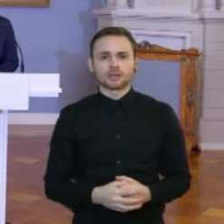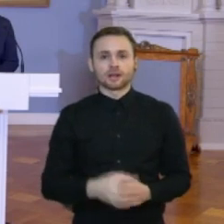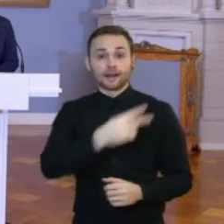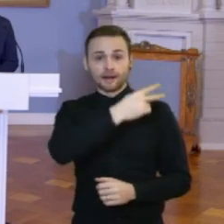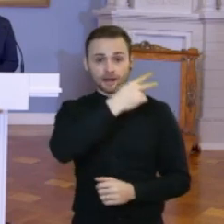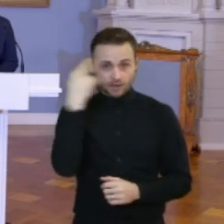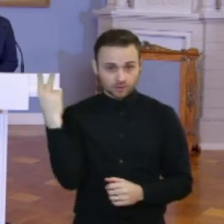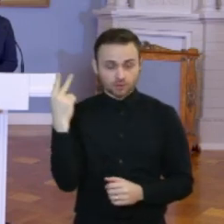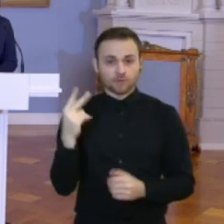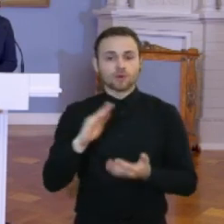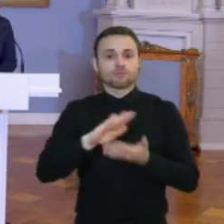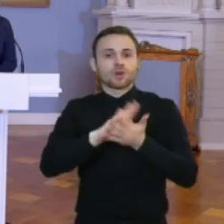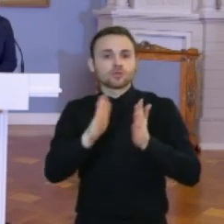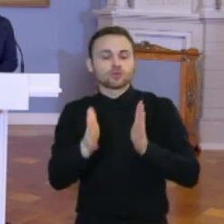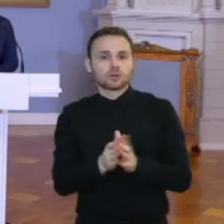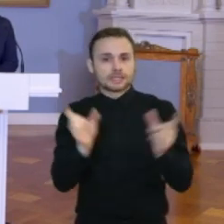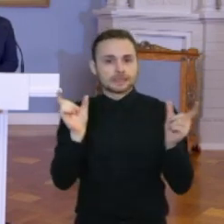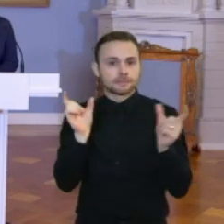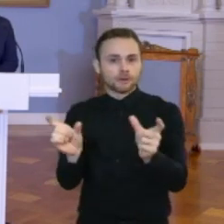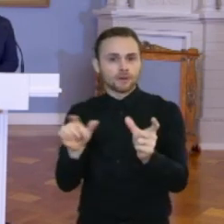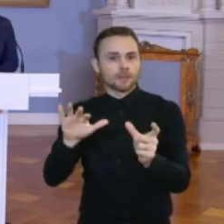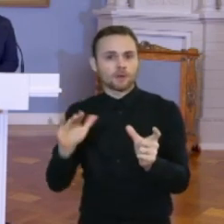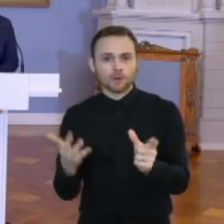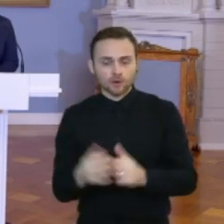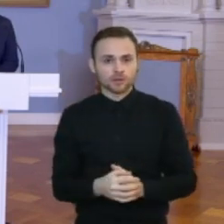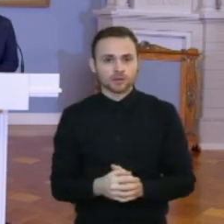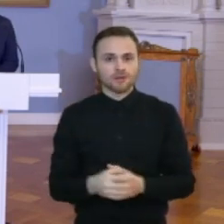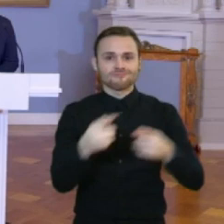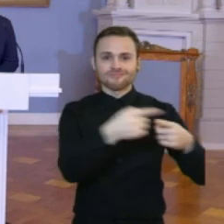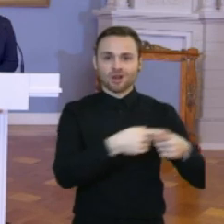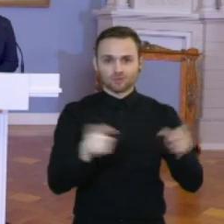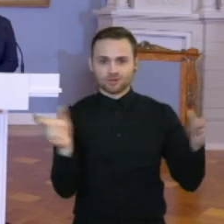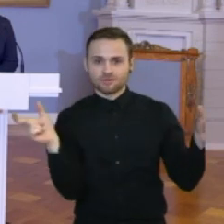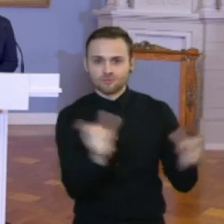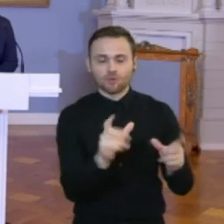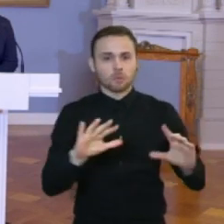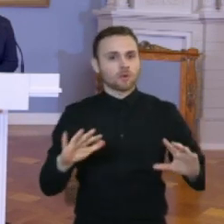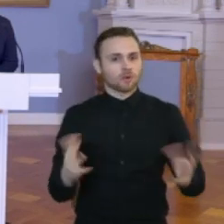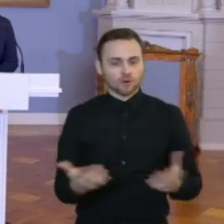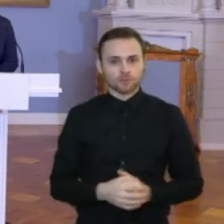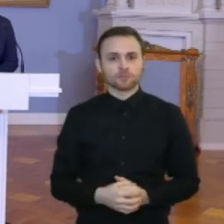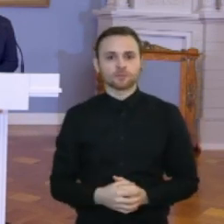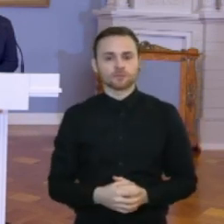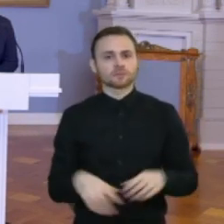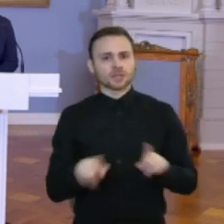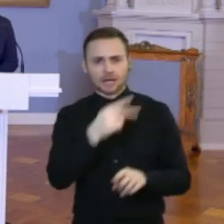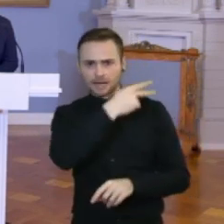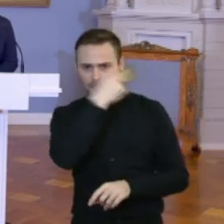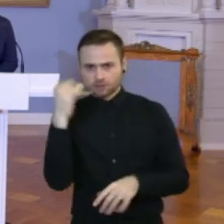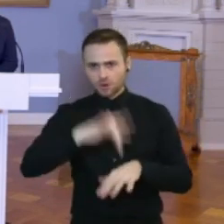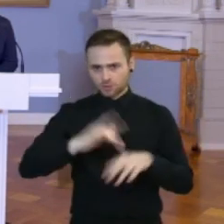Lietuva kels ir sieks, kad būtų įvesta Rusijai Europos Sąjungos lygiu? Ir pakartoju kolegės klausimą, ar Lietuva yra